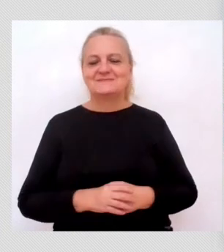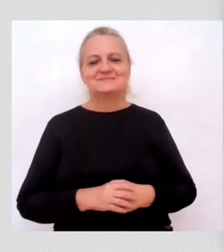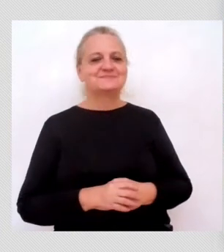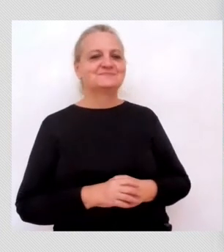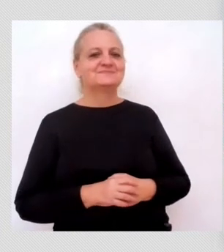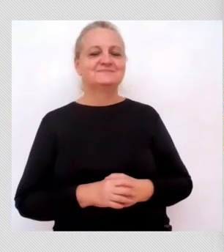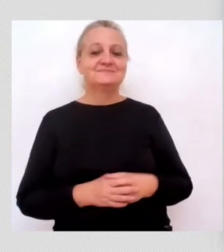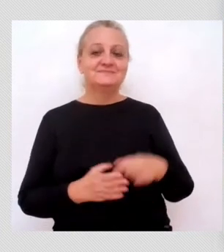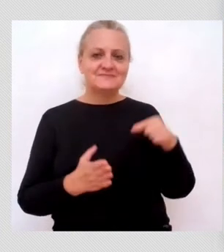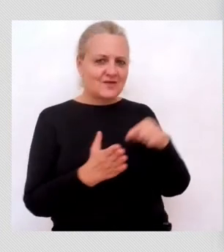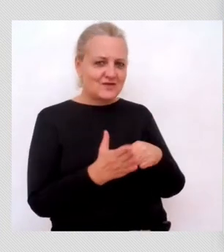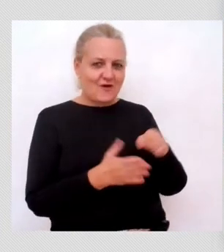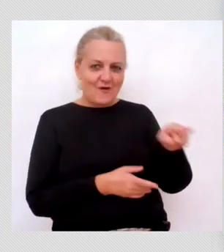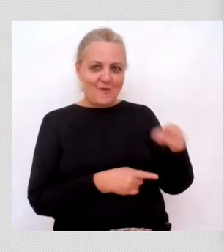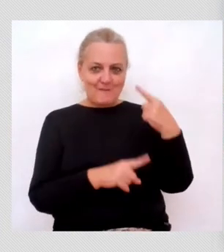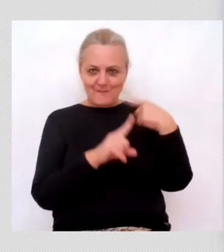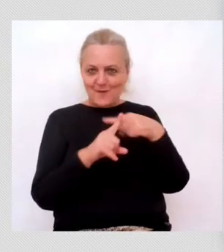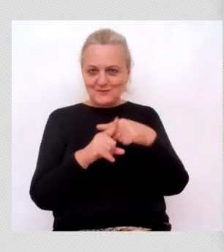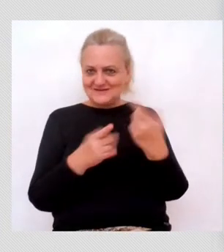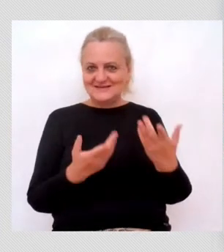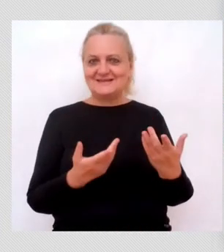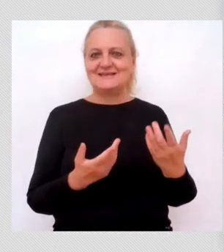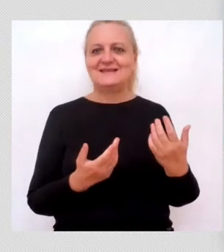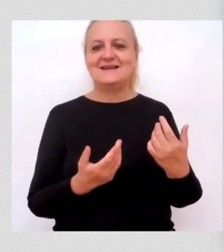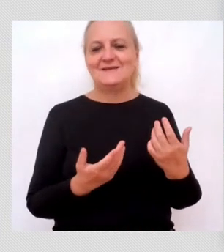jednak optymistyczne, a nie.